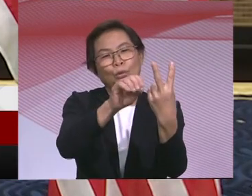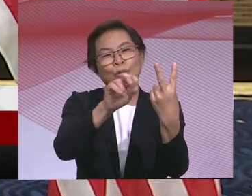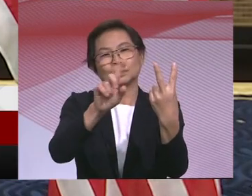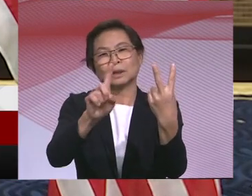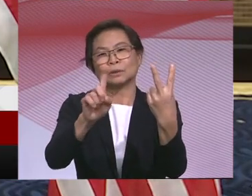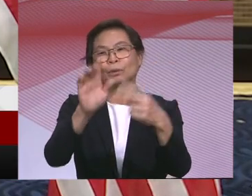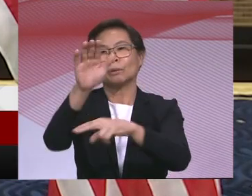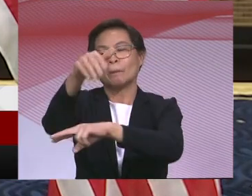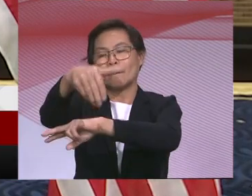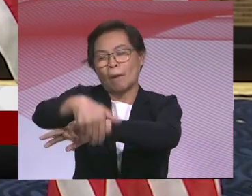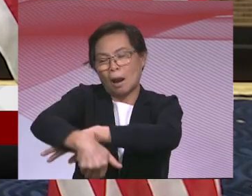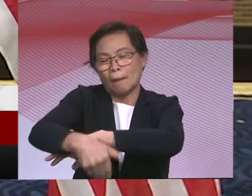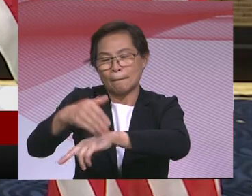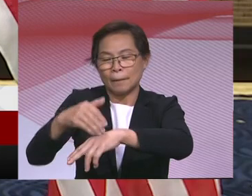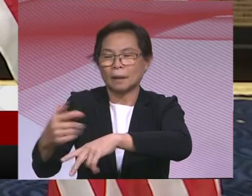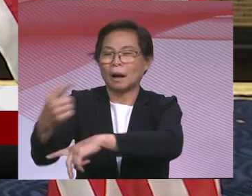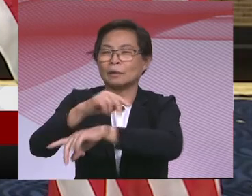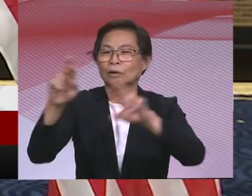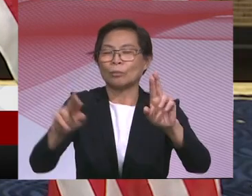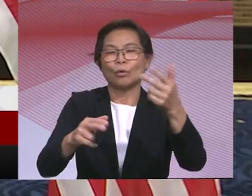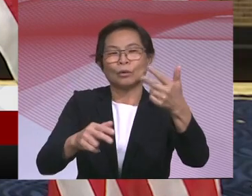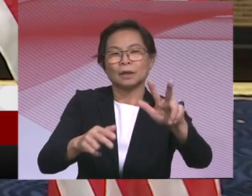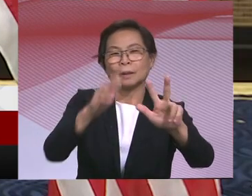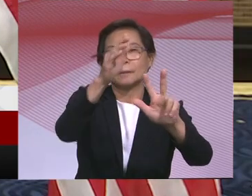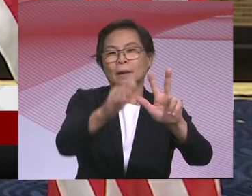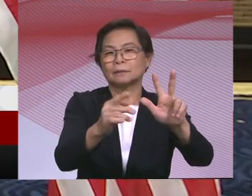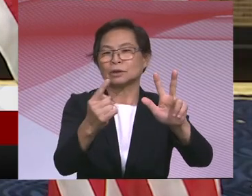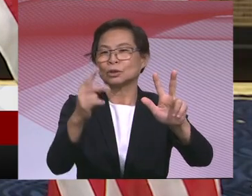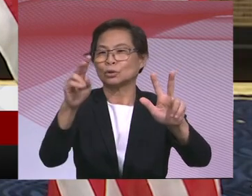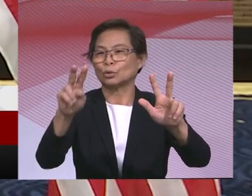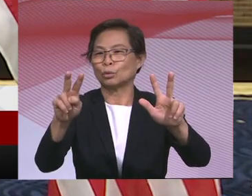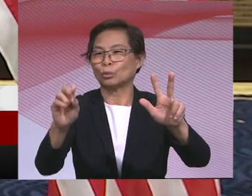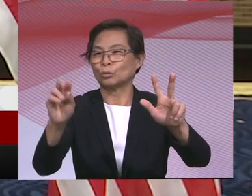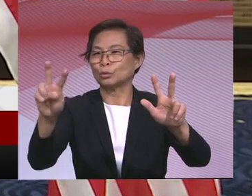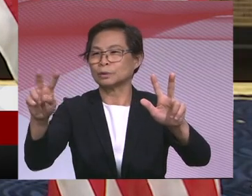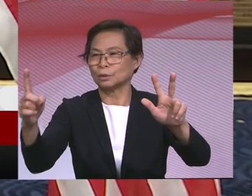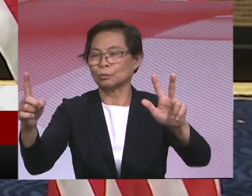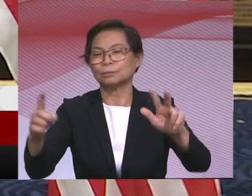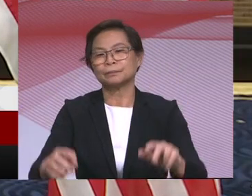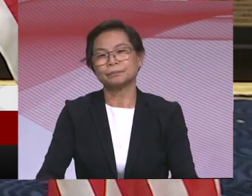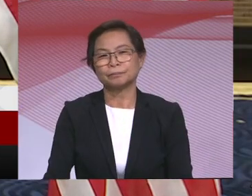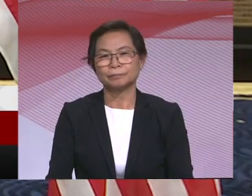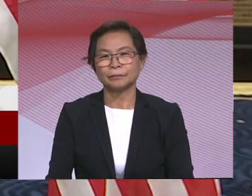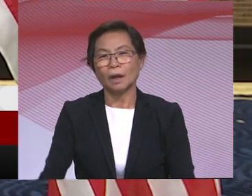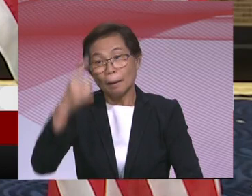satu tengah malam Rabu 13 Jan 2012 Ya udah bagi negeri yang